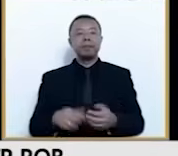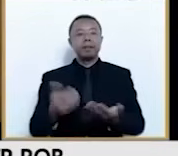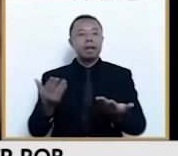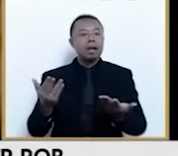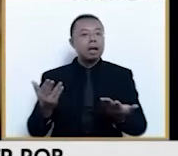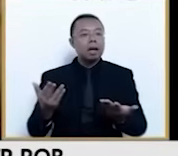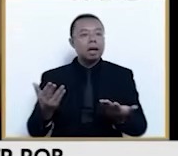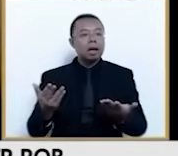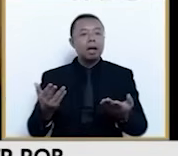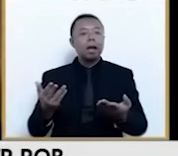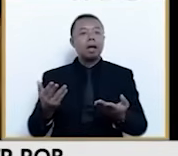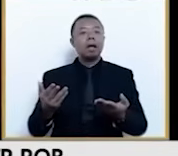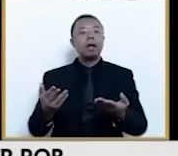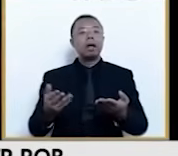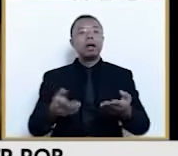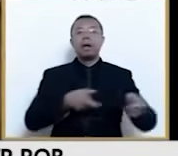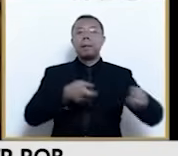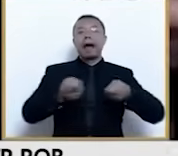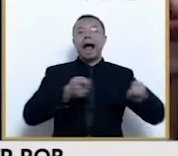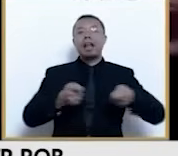moderator.